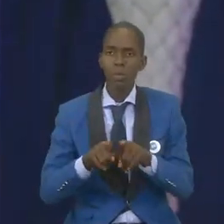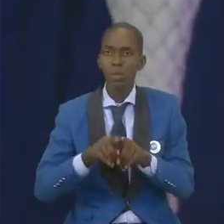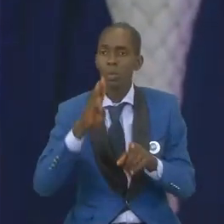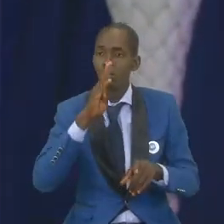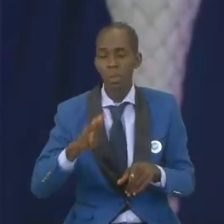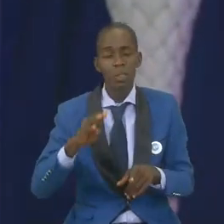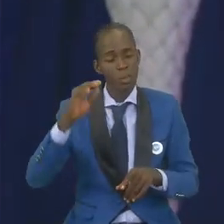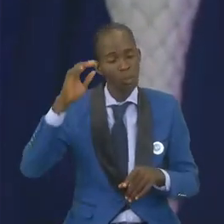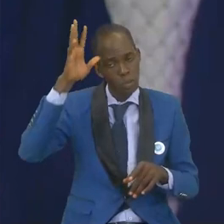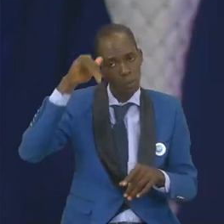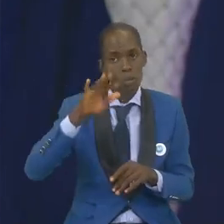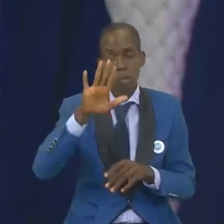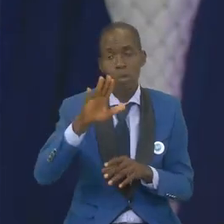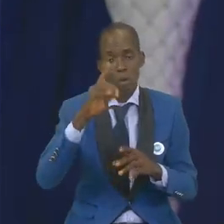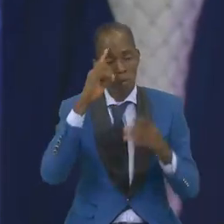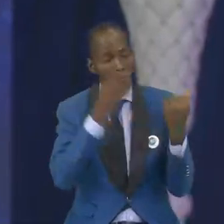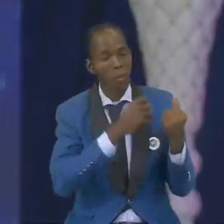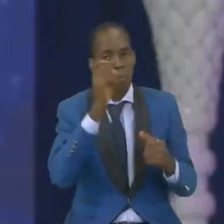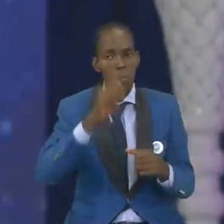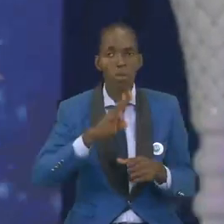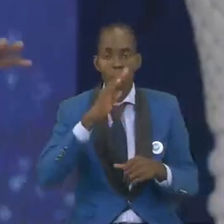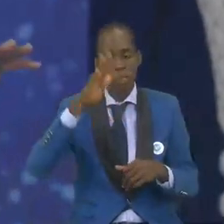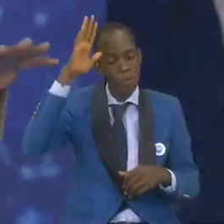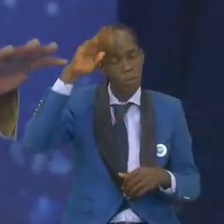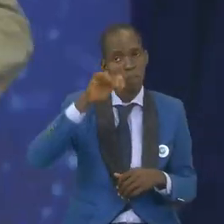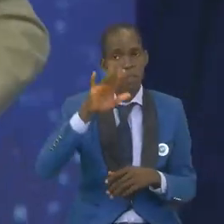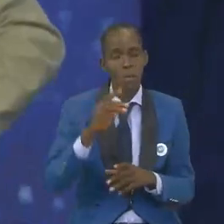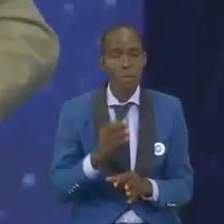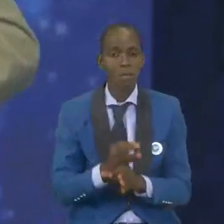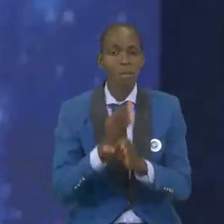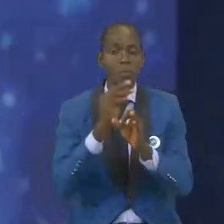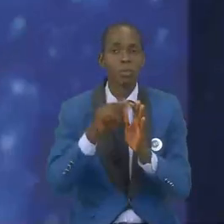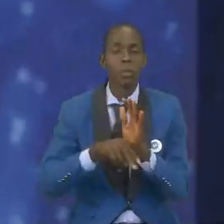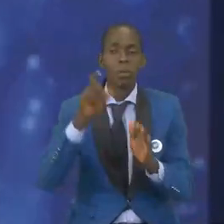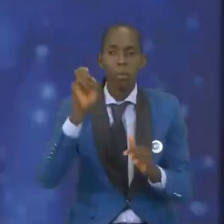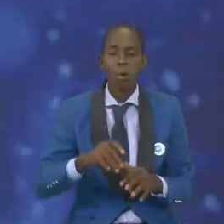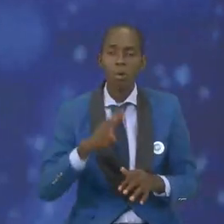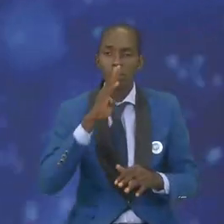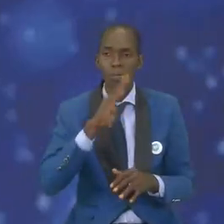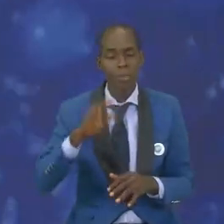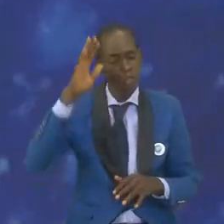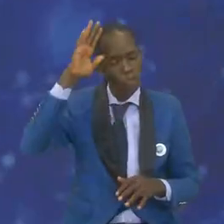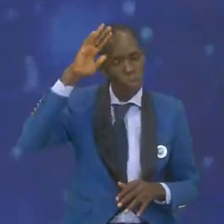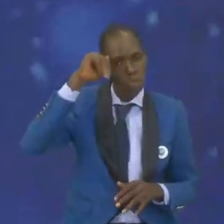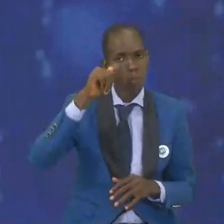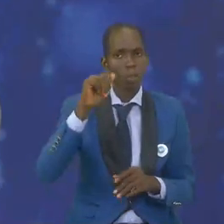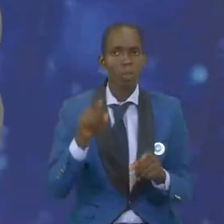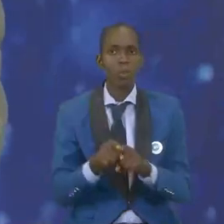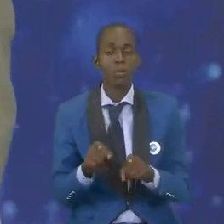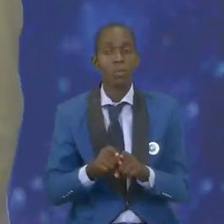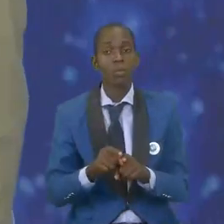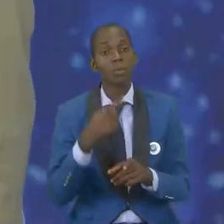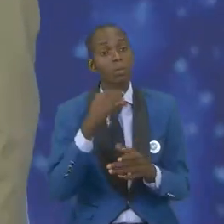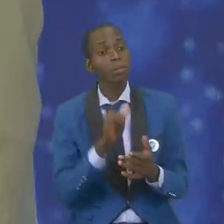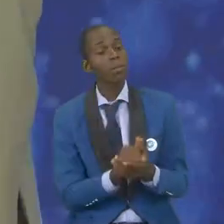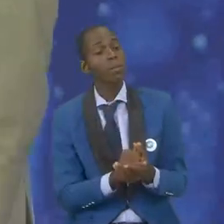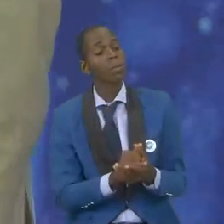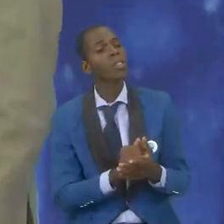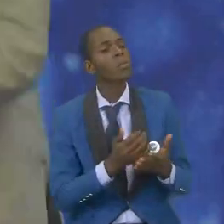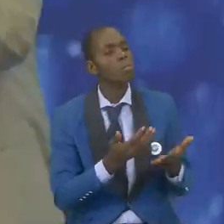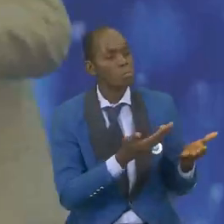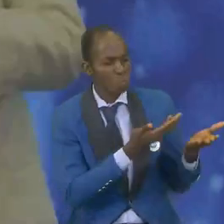têtue. Ta foi aussi doit être têtue. Ta fidélité doit être têtue. Et ta